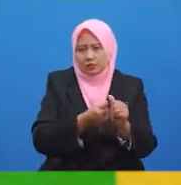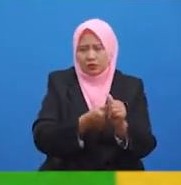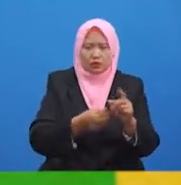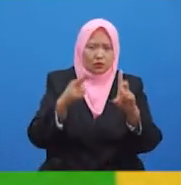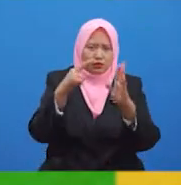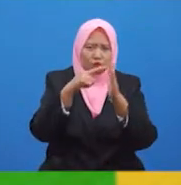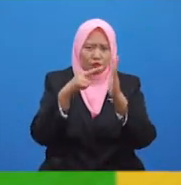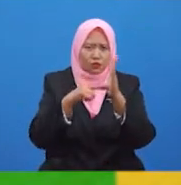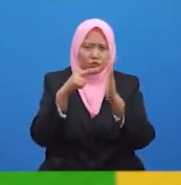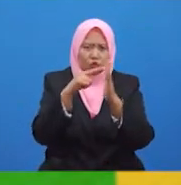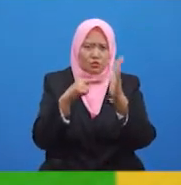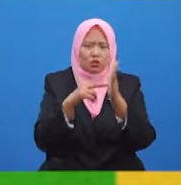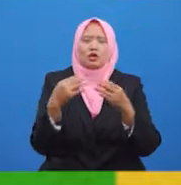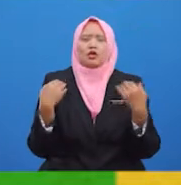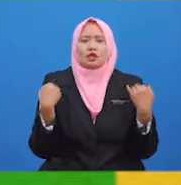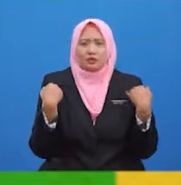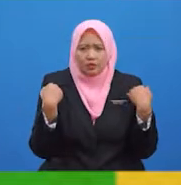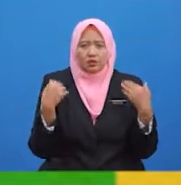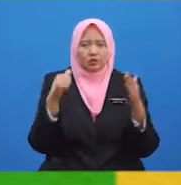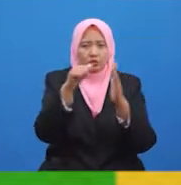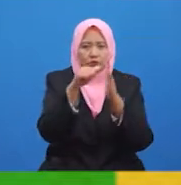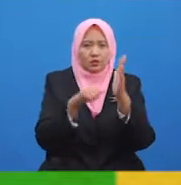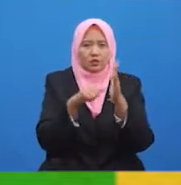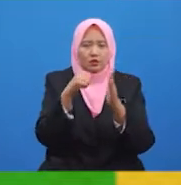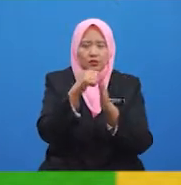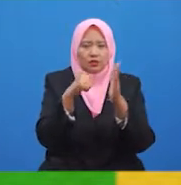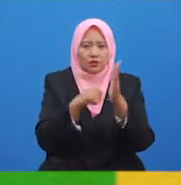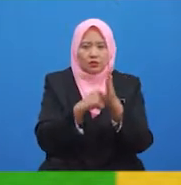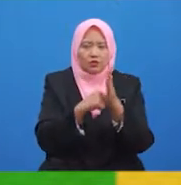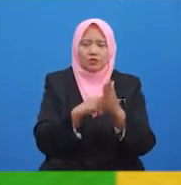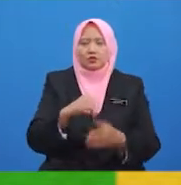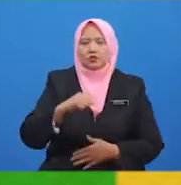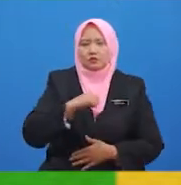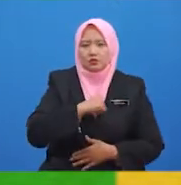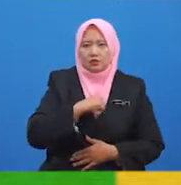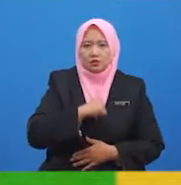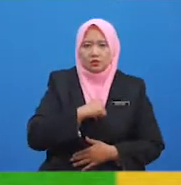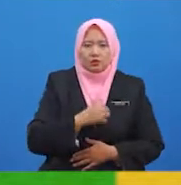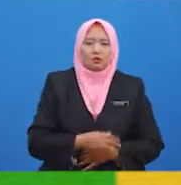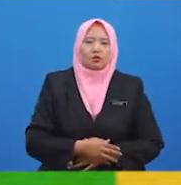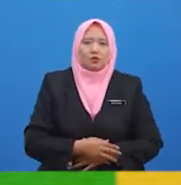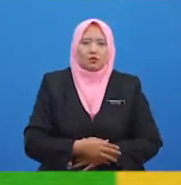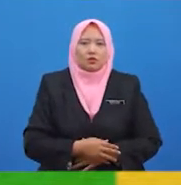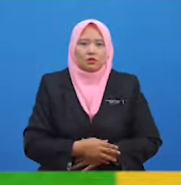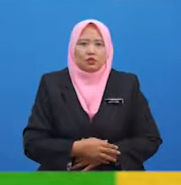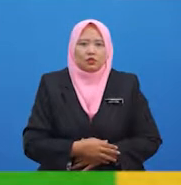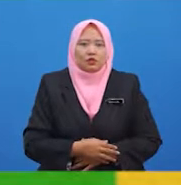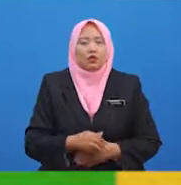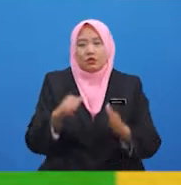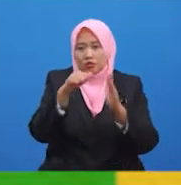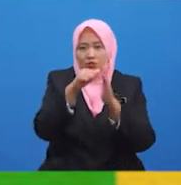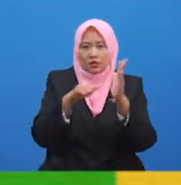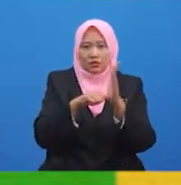tersebut mempunyai syarat yang tersendiri iaitu disebut sebagai syarat